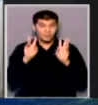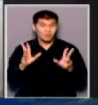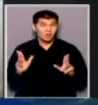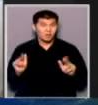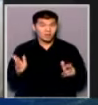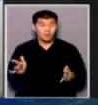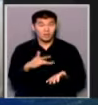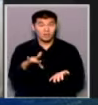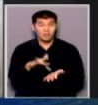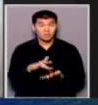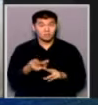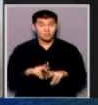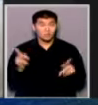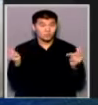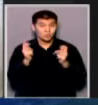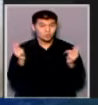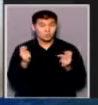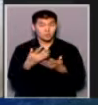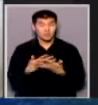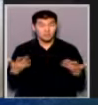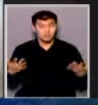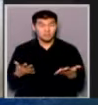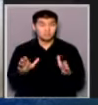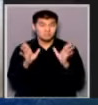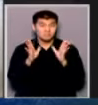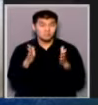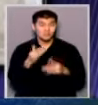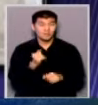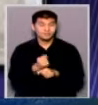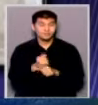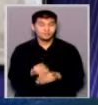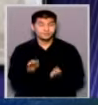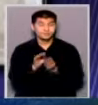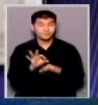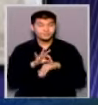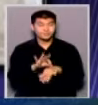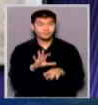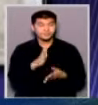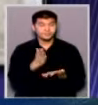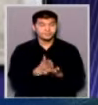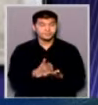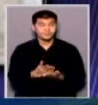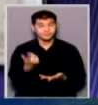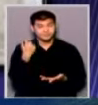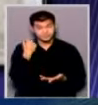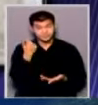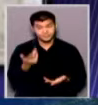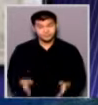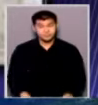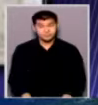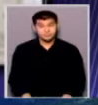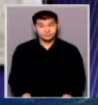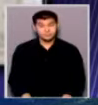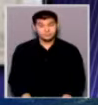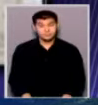екен. Қаланың өзінде де тойлар, садақа, басқа да шаралар болып жатыр деп оны естіп отыр.